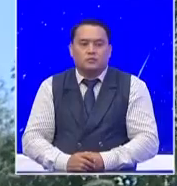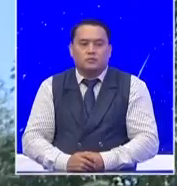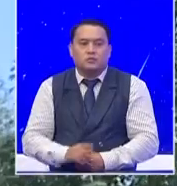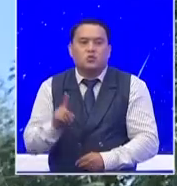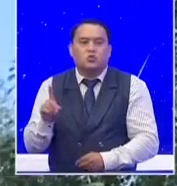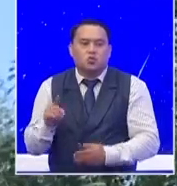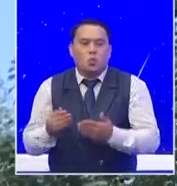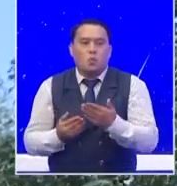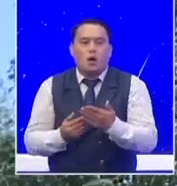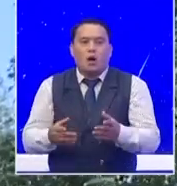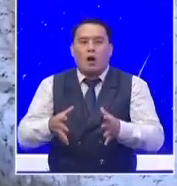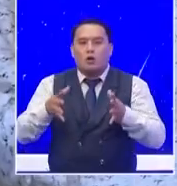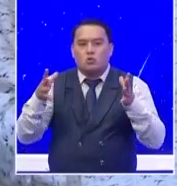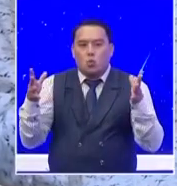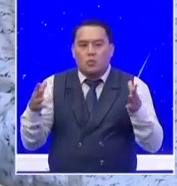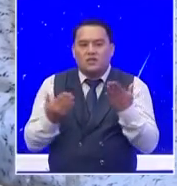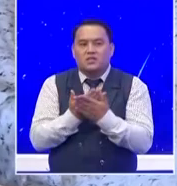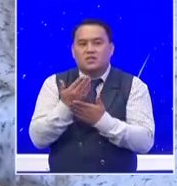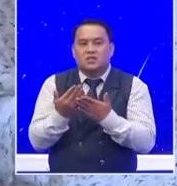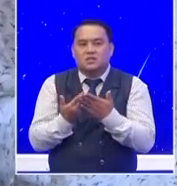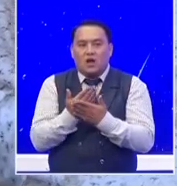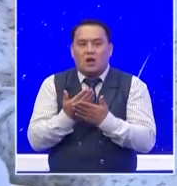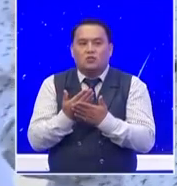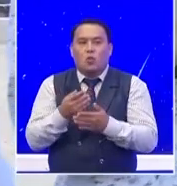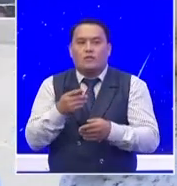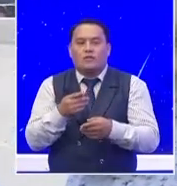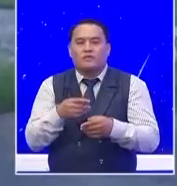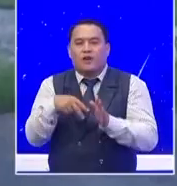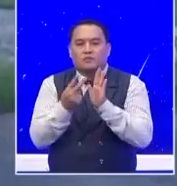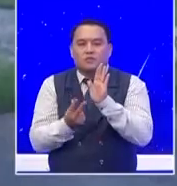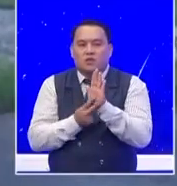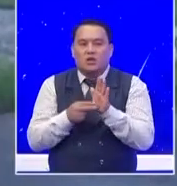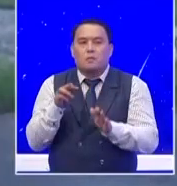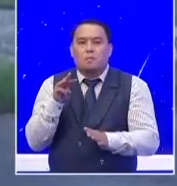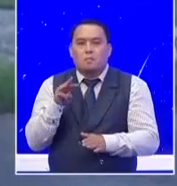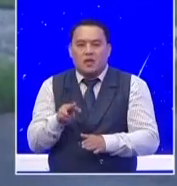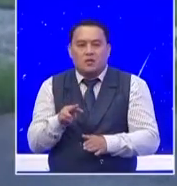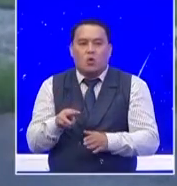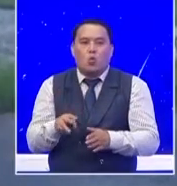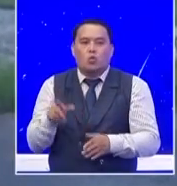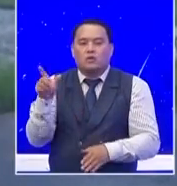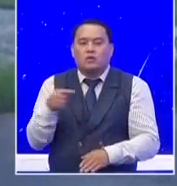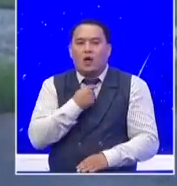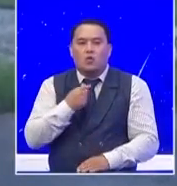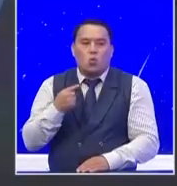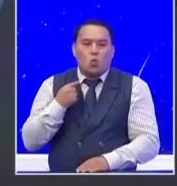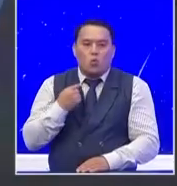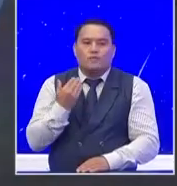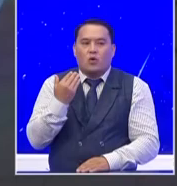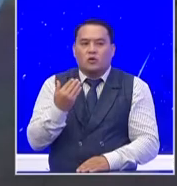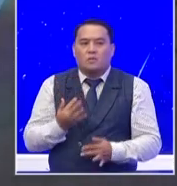Чтобы нанести этот огромный мурал на стену высотой около 18 метров, шириной 12 метров, художнику из Талдыкургана Эркегали